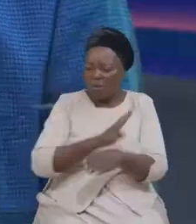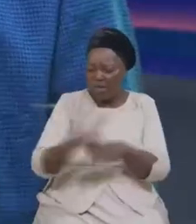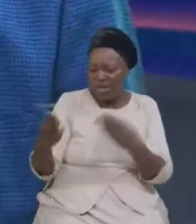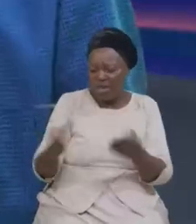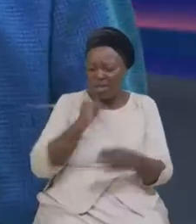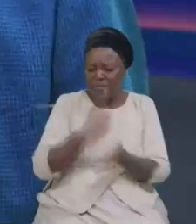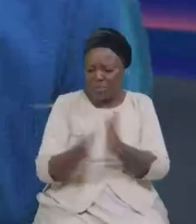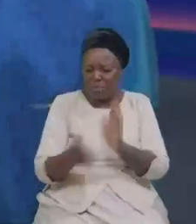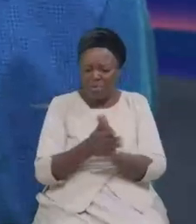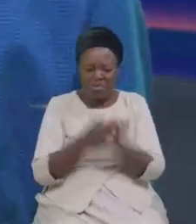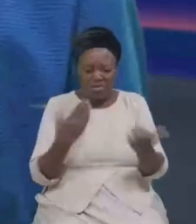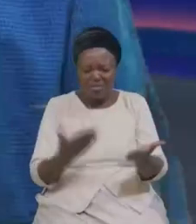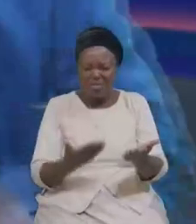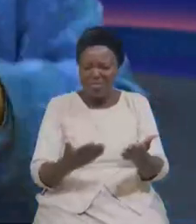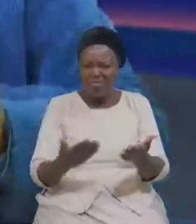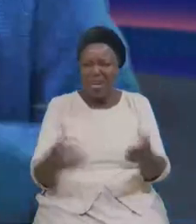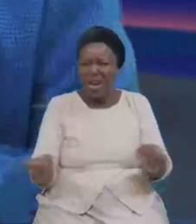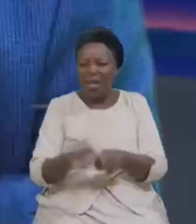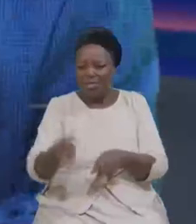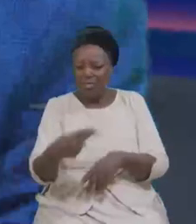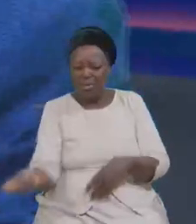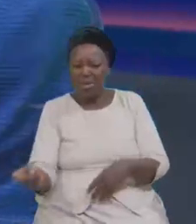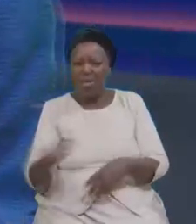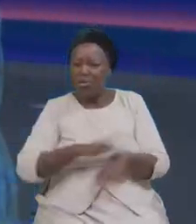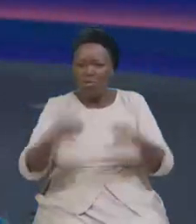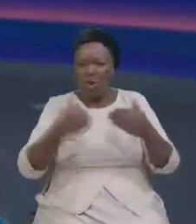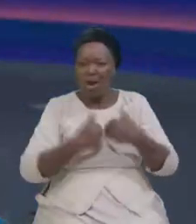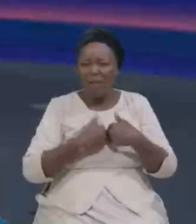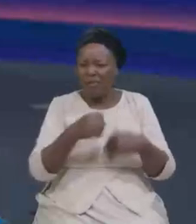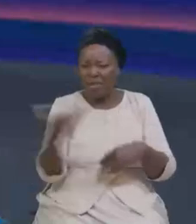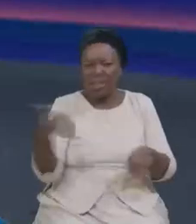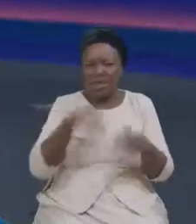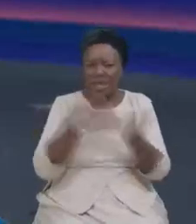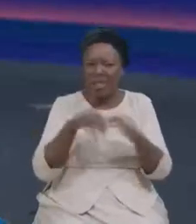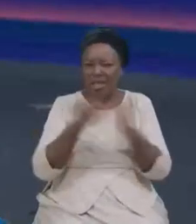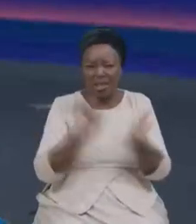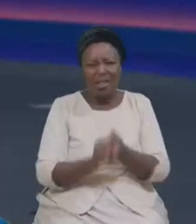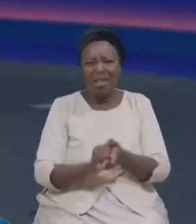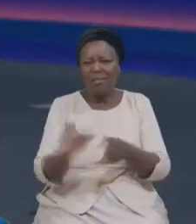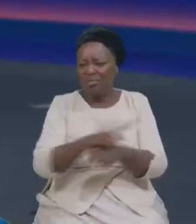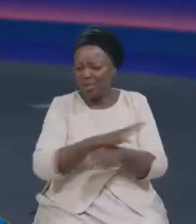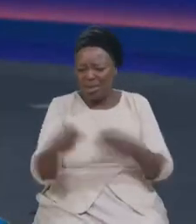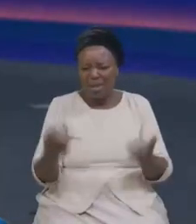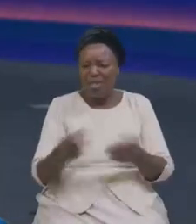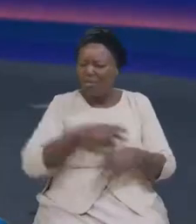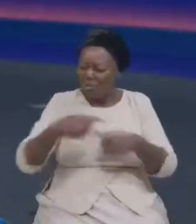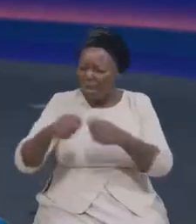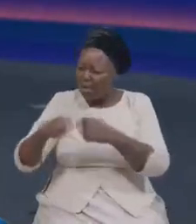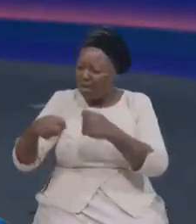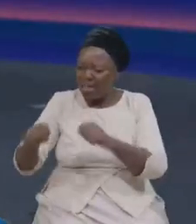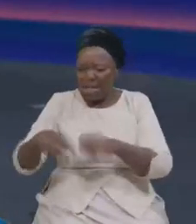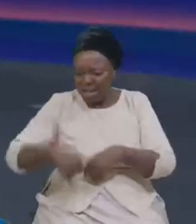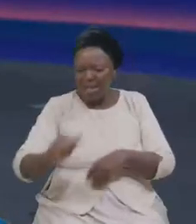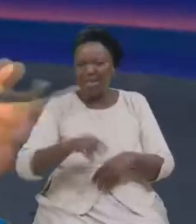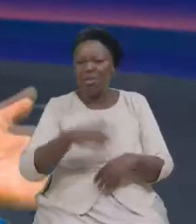pas où aller, où tourner. Parce, à cause de ce chagrin continuel. Je parle des problèmes que